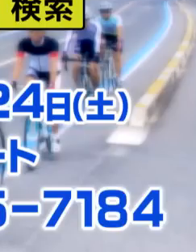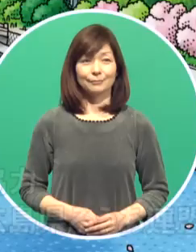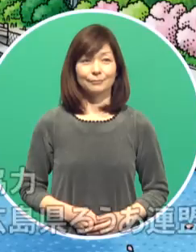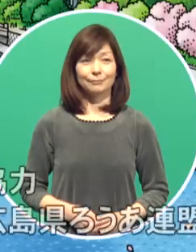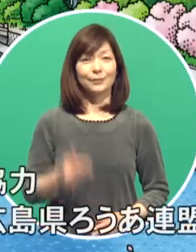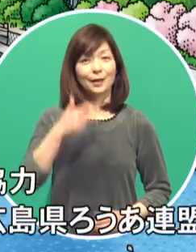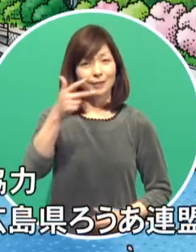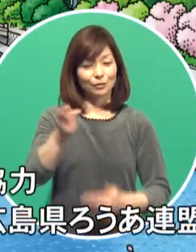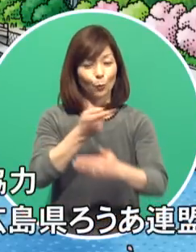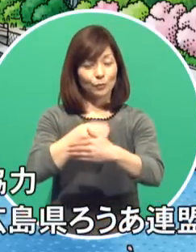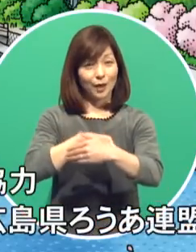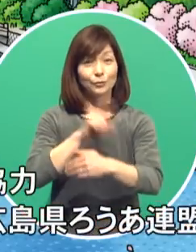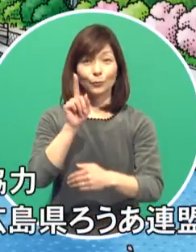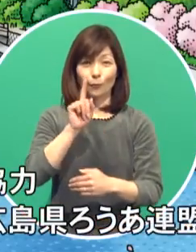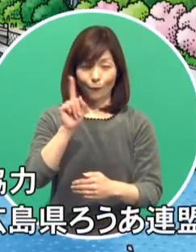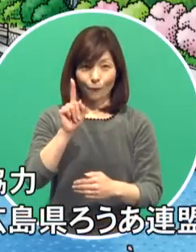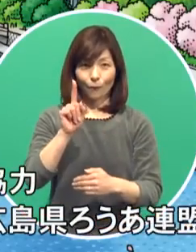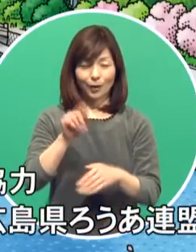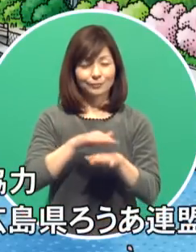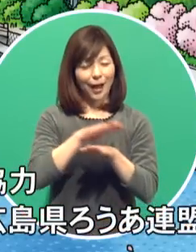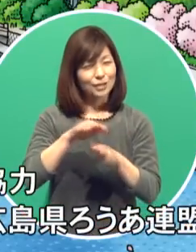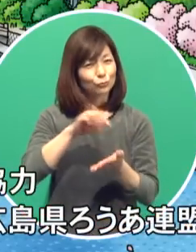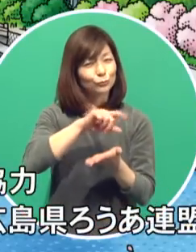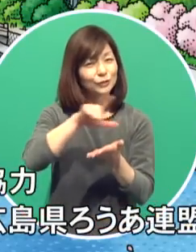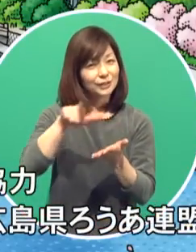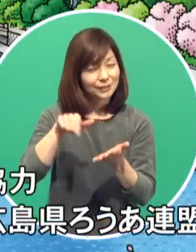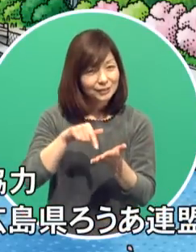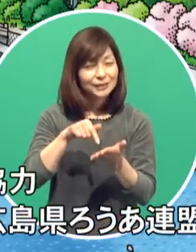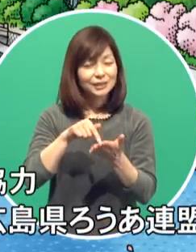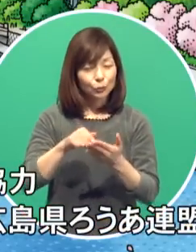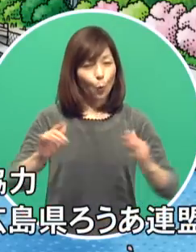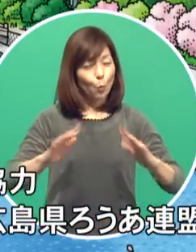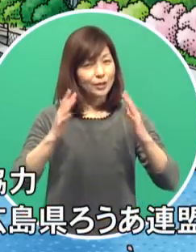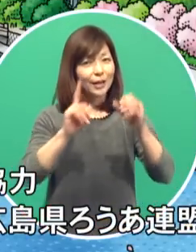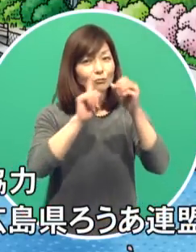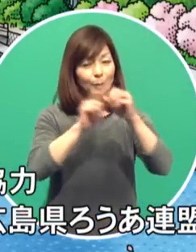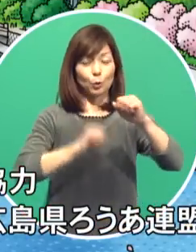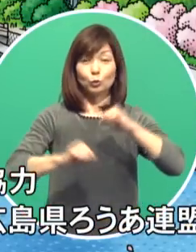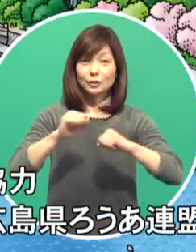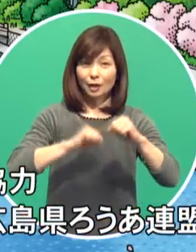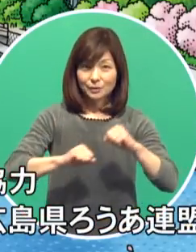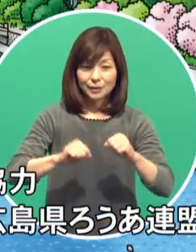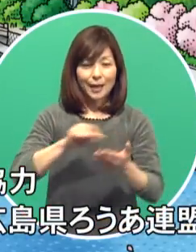スまで。 次回の広島発見 TV は、愛する地元を元気にする取り組み、